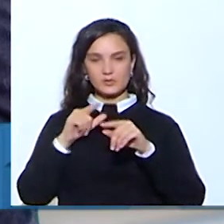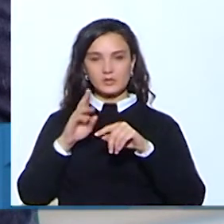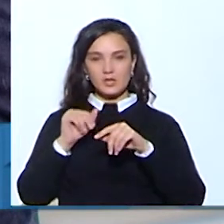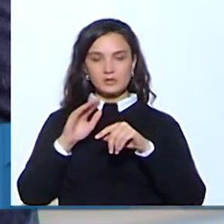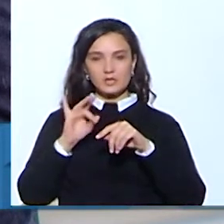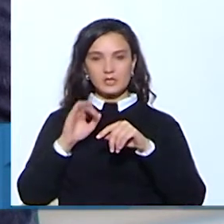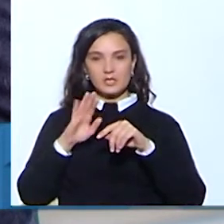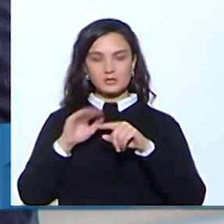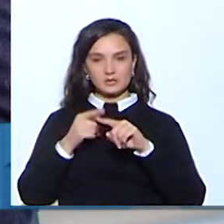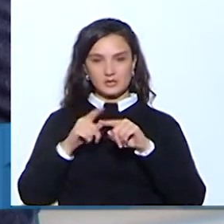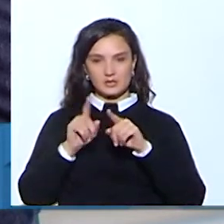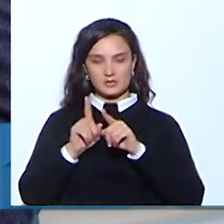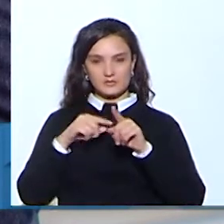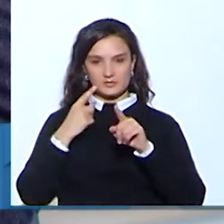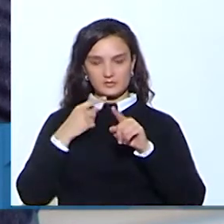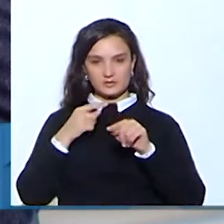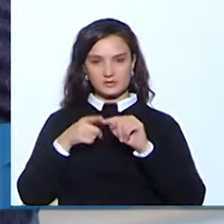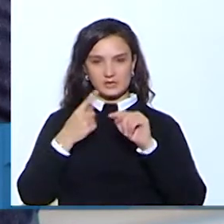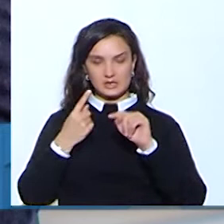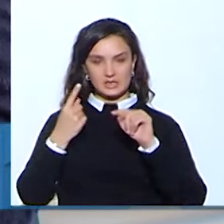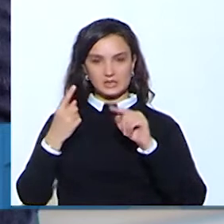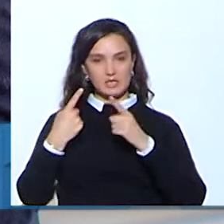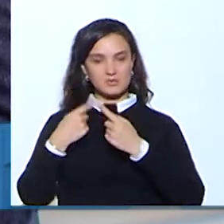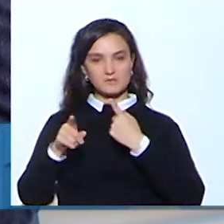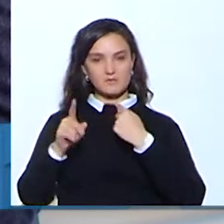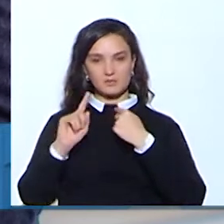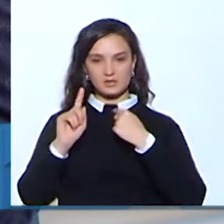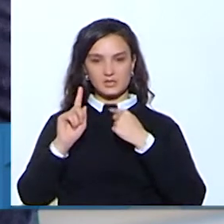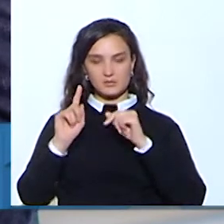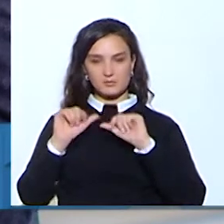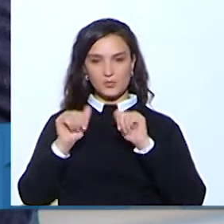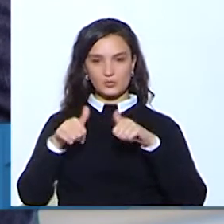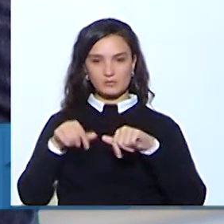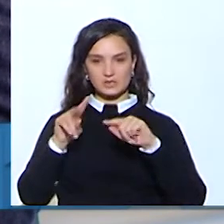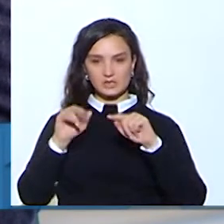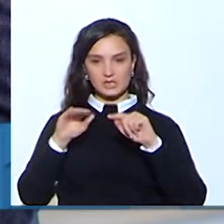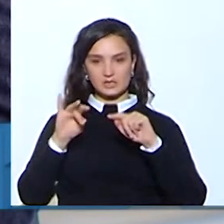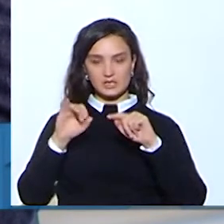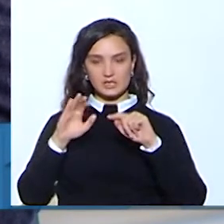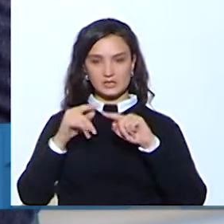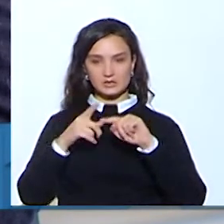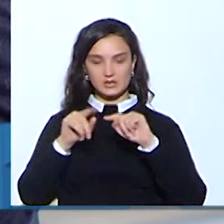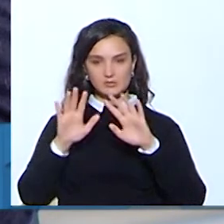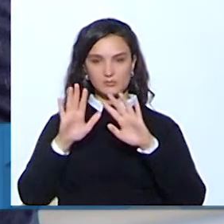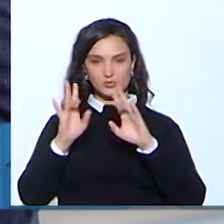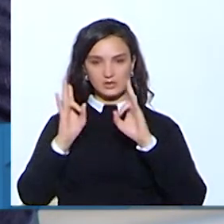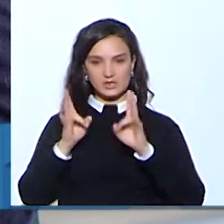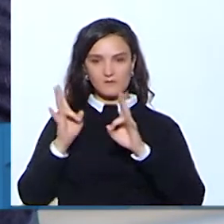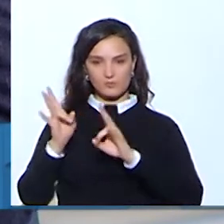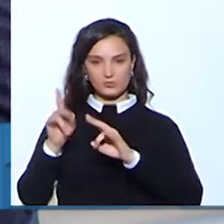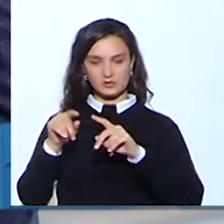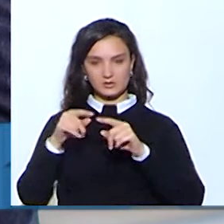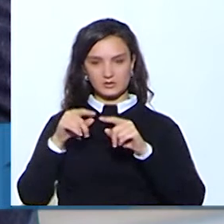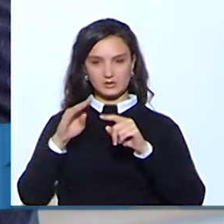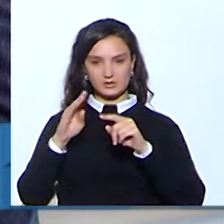ასე ვთქვათ, ერთ-ერთი განმასხვავებელი ნიშანი რა ტიპის კატარაქტაა, ეს აქვს ხონდა ხოლმე ტრავმულ კატარაქტას,